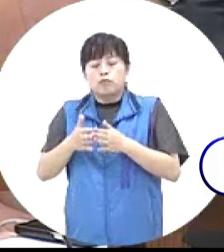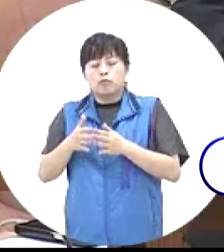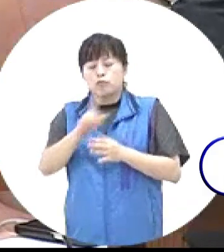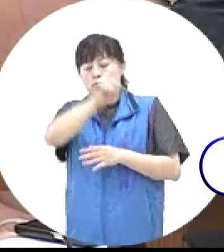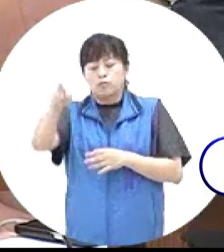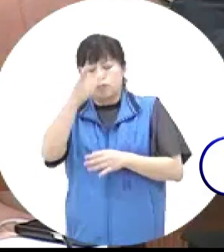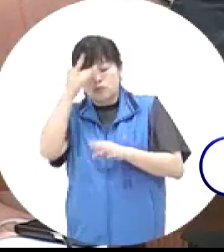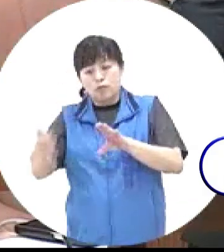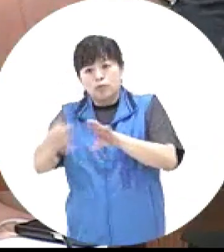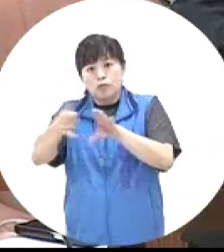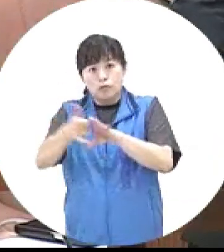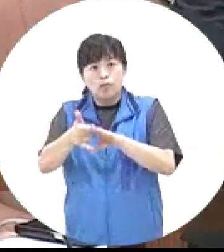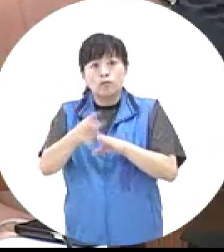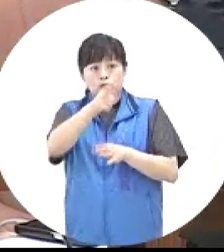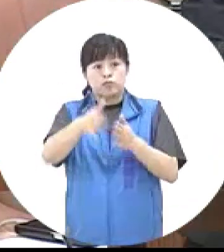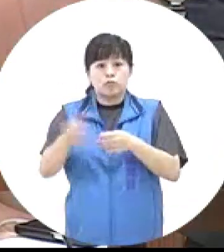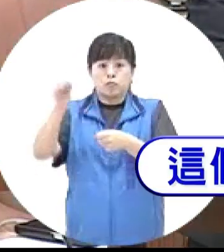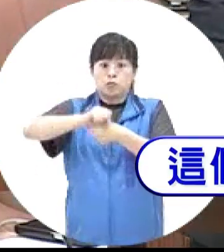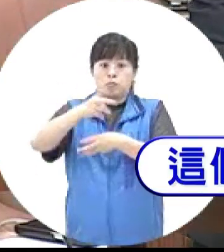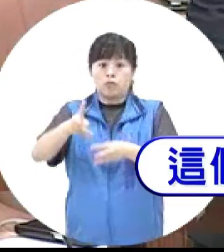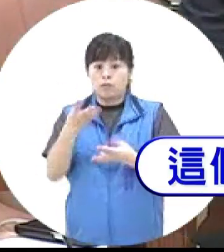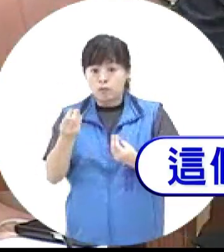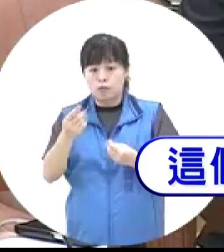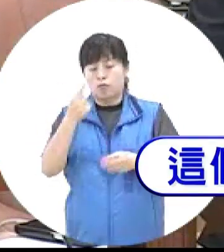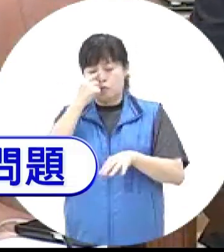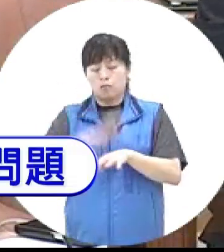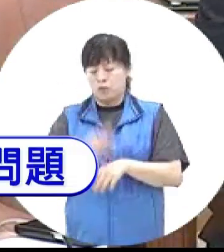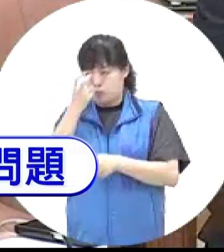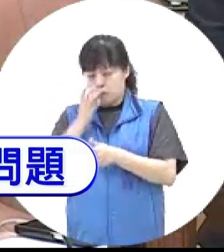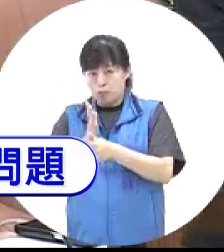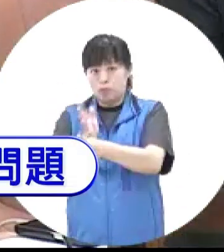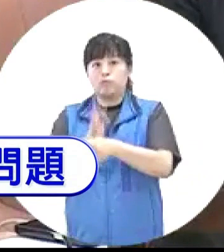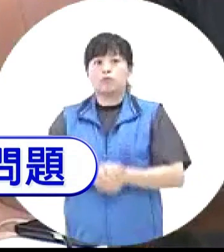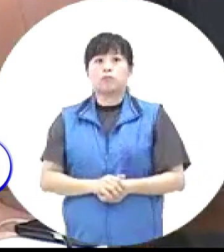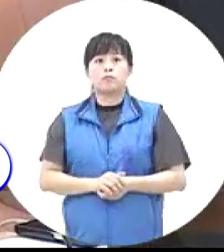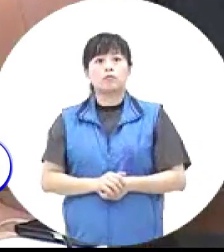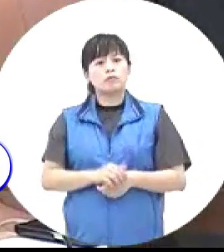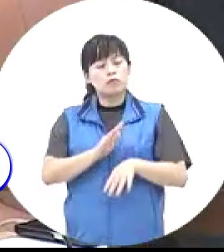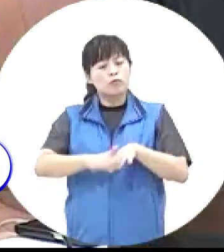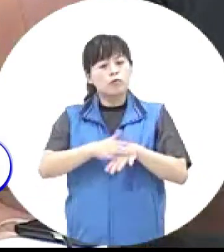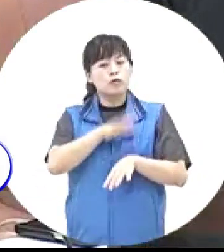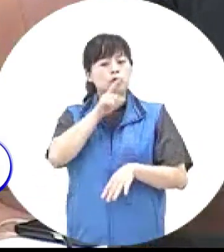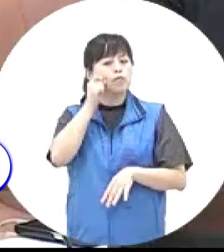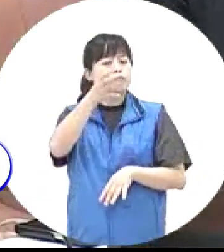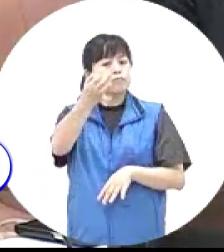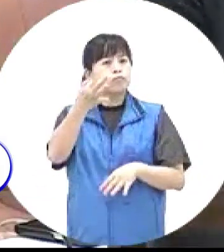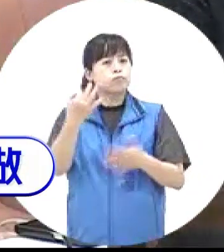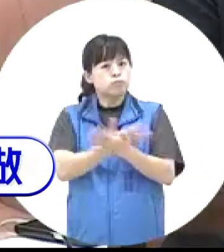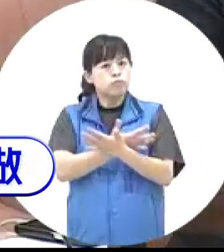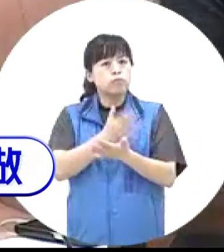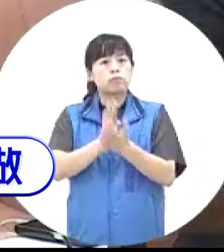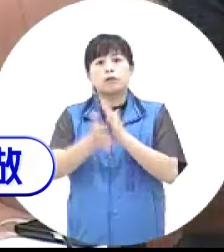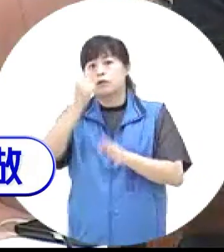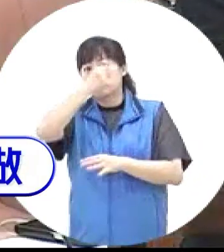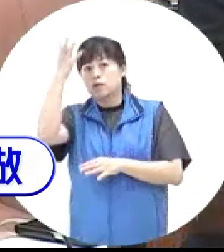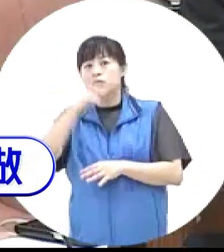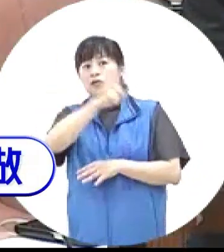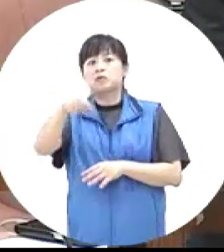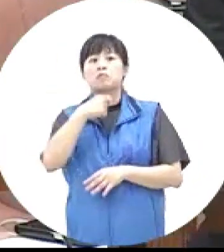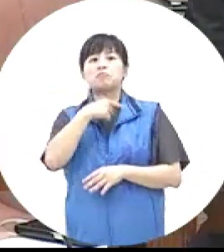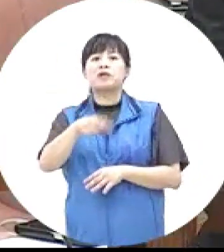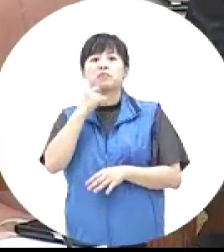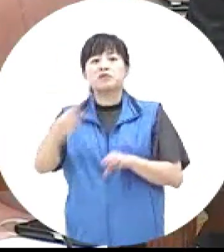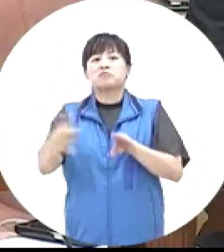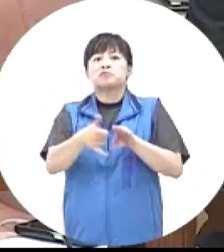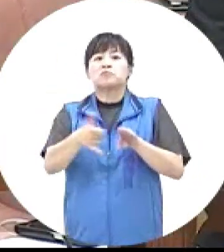那仍然需要加班，他没有加班，这个我们会来再来督导。 那会不会是因为薪资的问题，还有就是年轻化，大家都不愿意来做